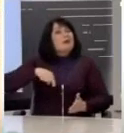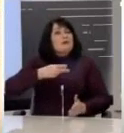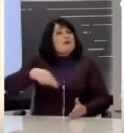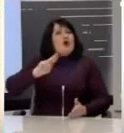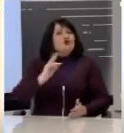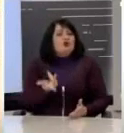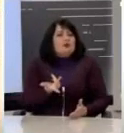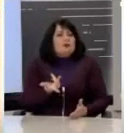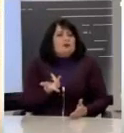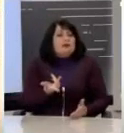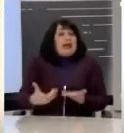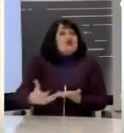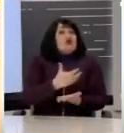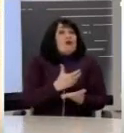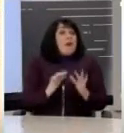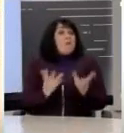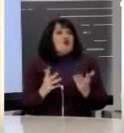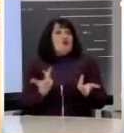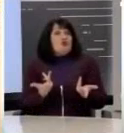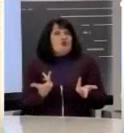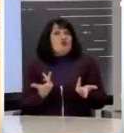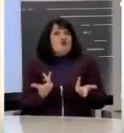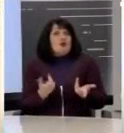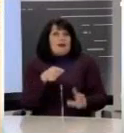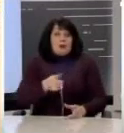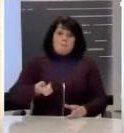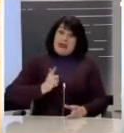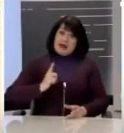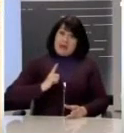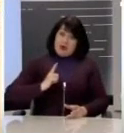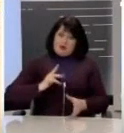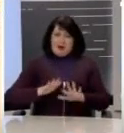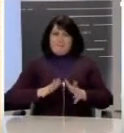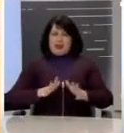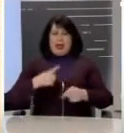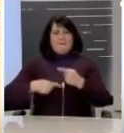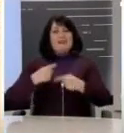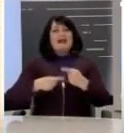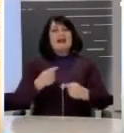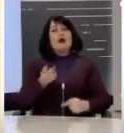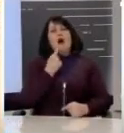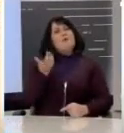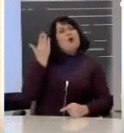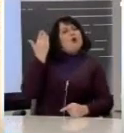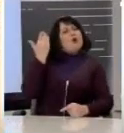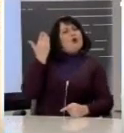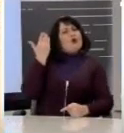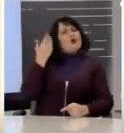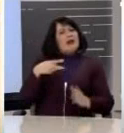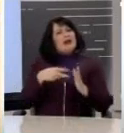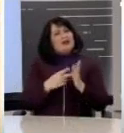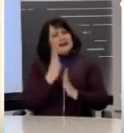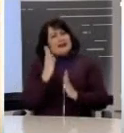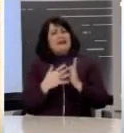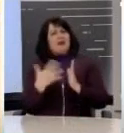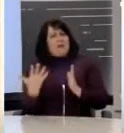κατά συνέπεια πόσο τα έσοδα, είναι μια εκτίμηση που γίνεται με βάση την εμπειρία του 2015,